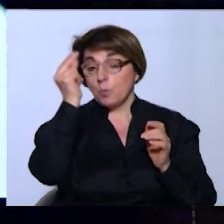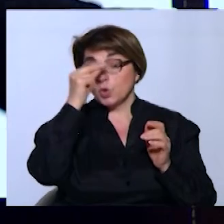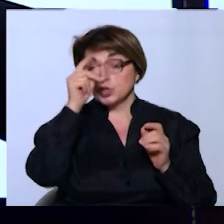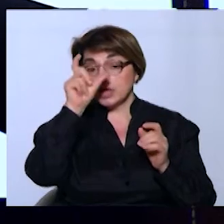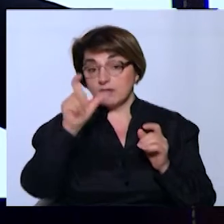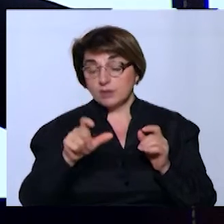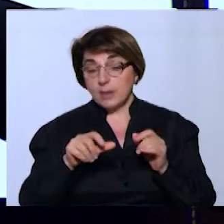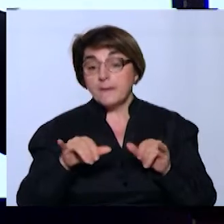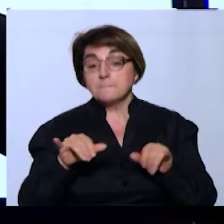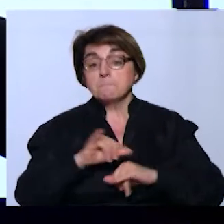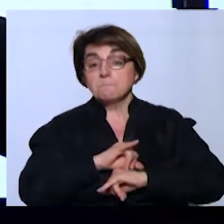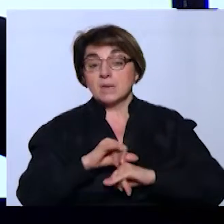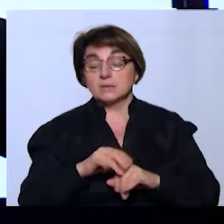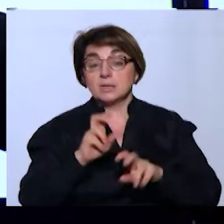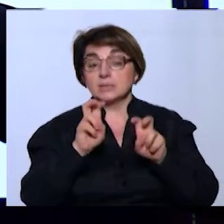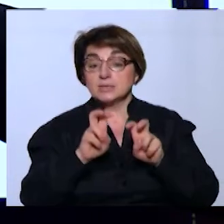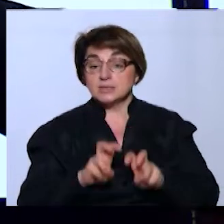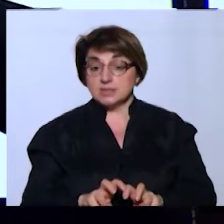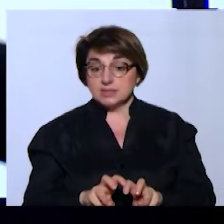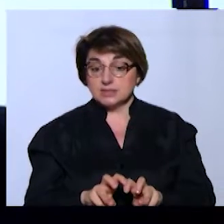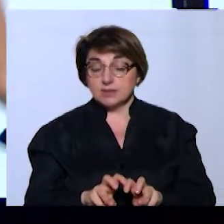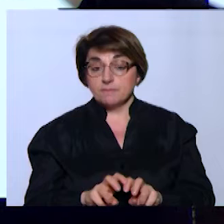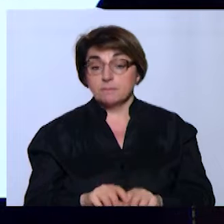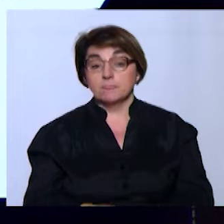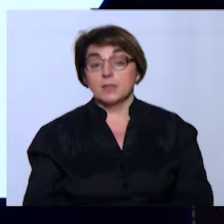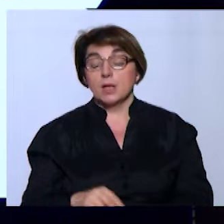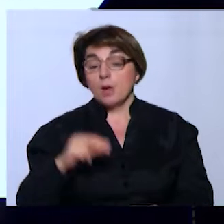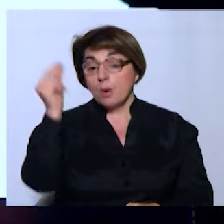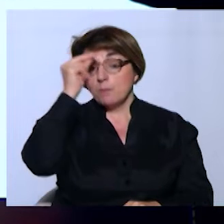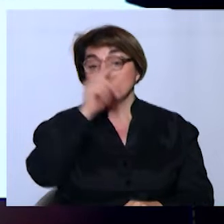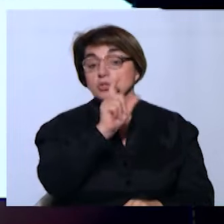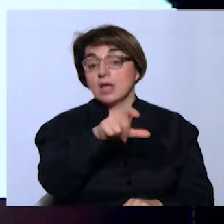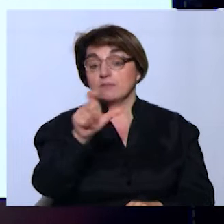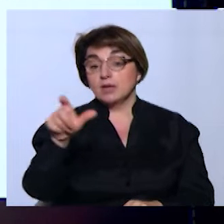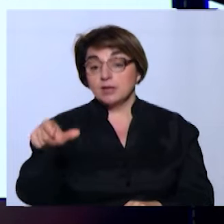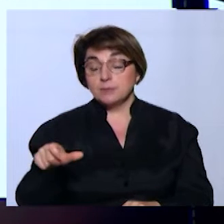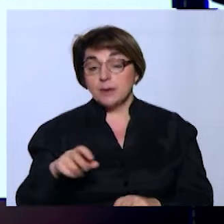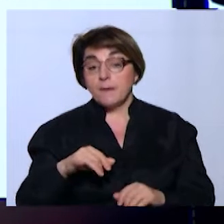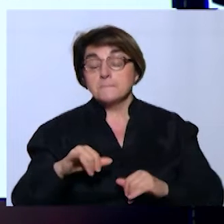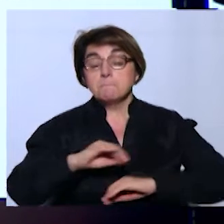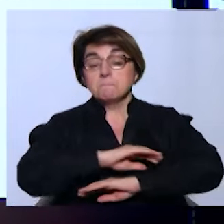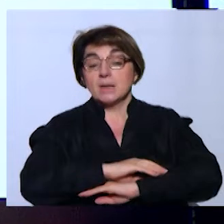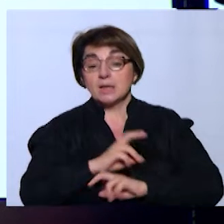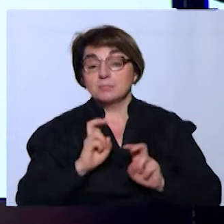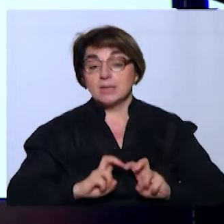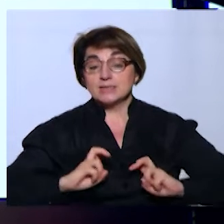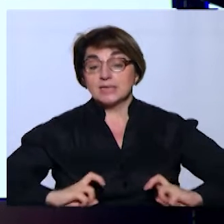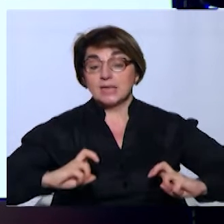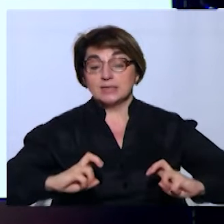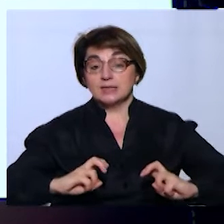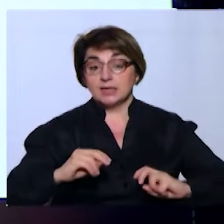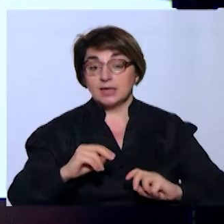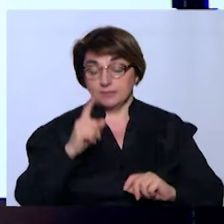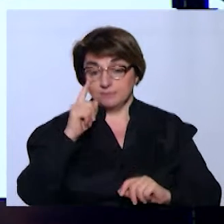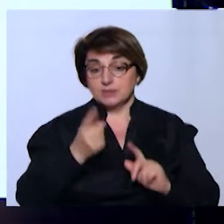მერხთან ზის. ერთი მოსწავლე ზის. მოსწავლეები მერხებთან სხედან. ნახეთ როგორ